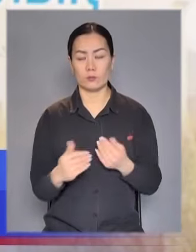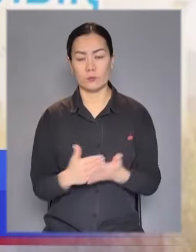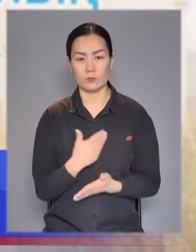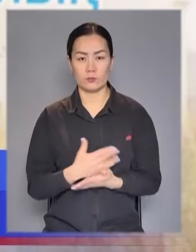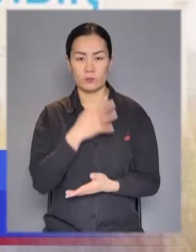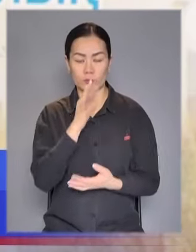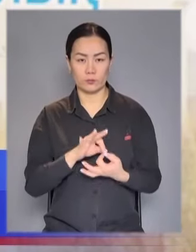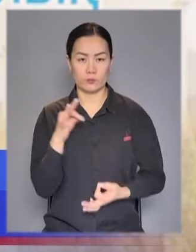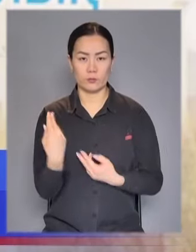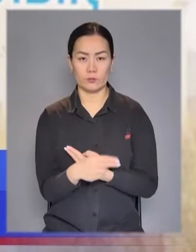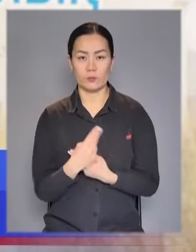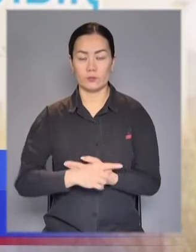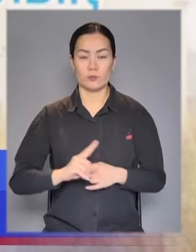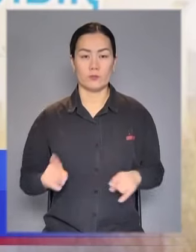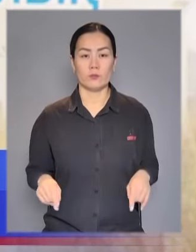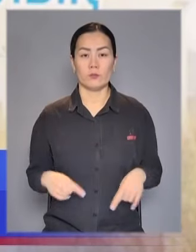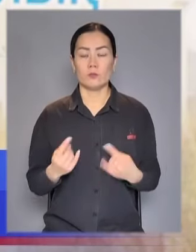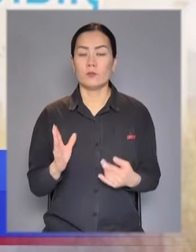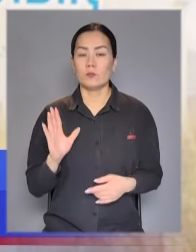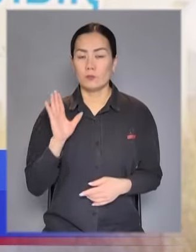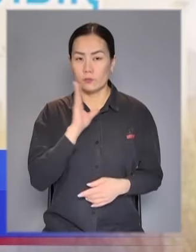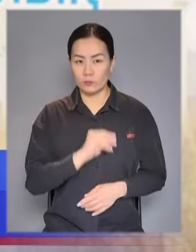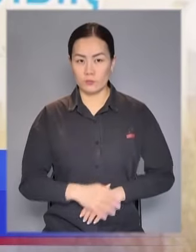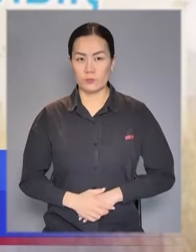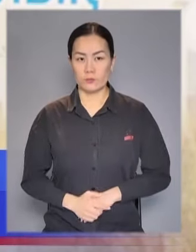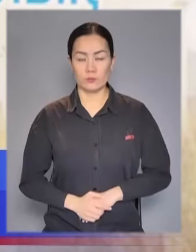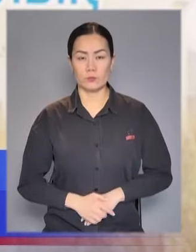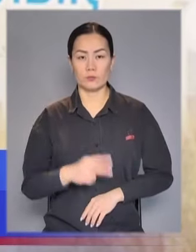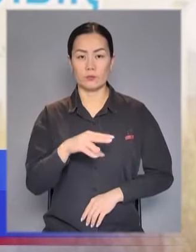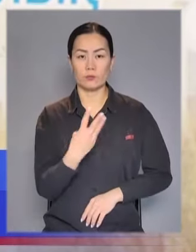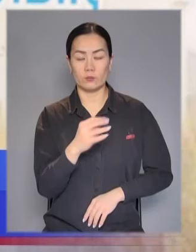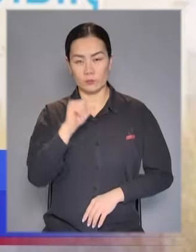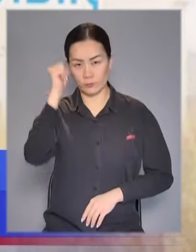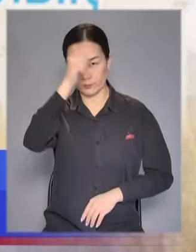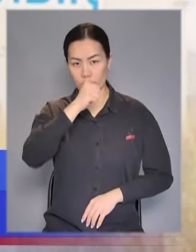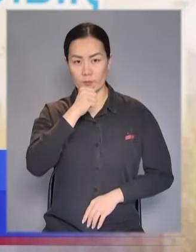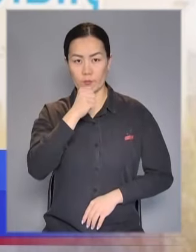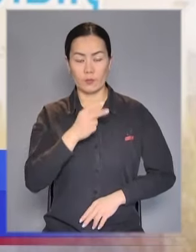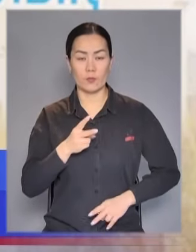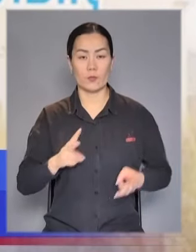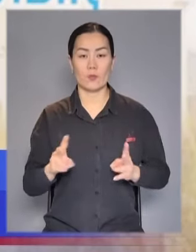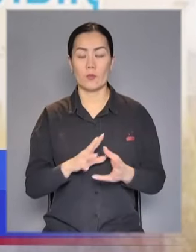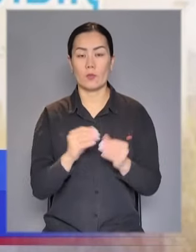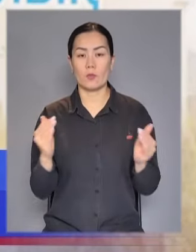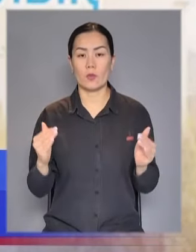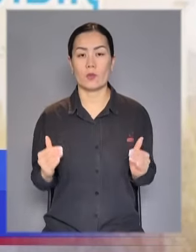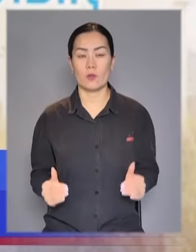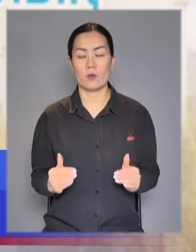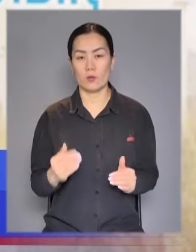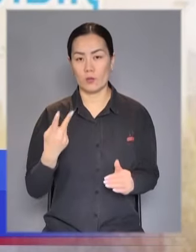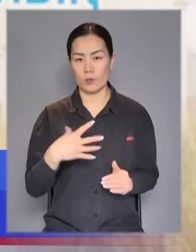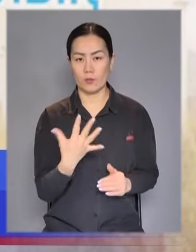обращаются своевременно. И мы, как результаты 2023 года, смертность от инфаркта снизилась